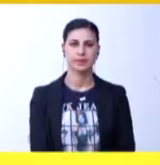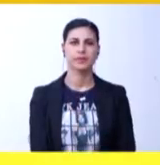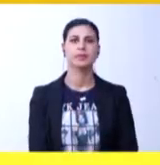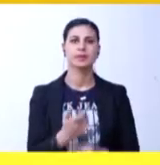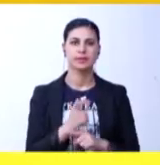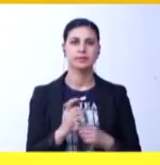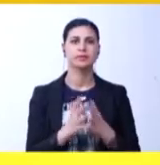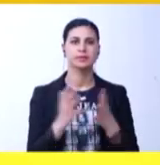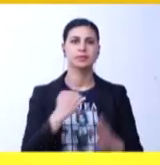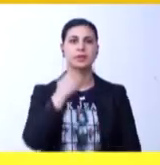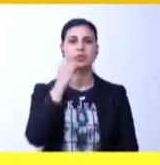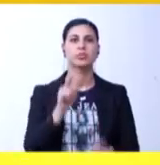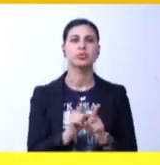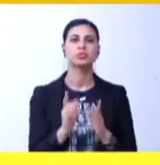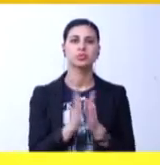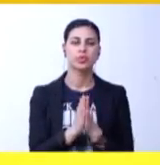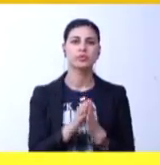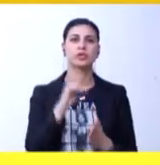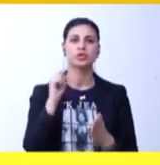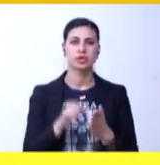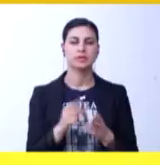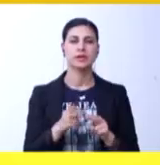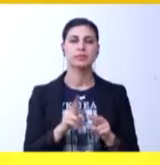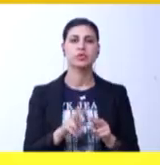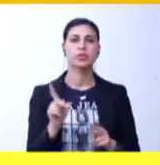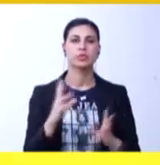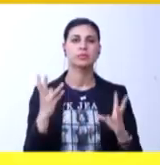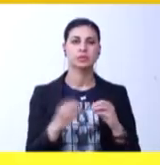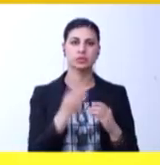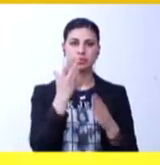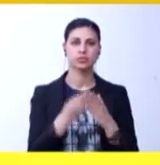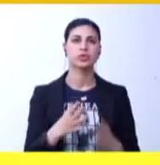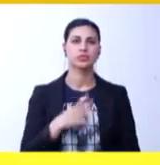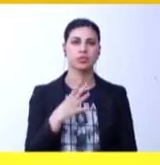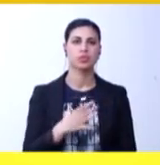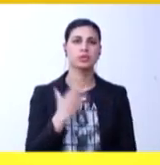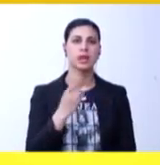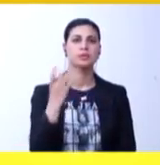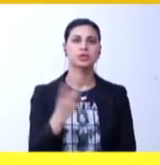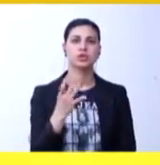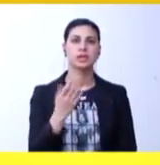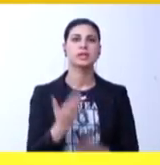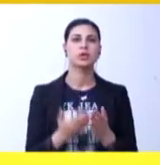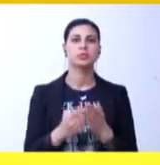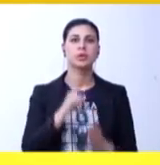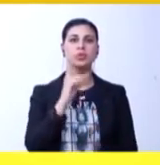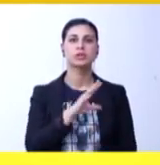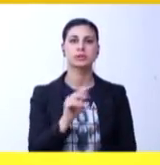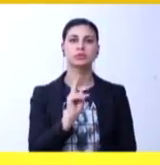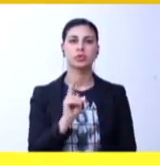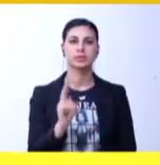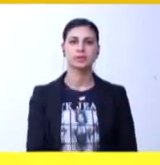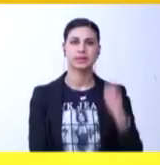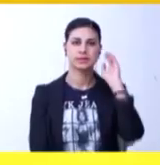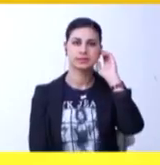გმადლობთ თხოვნისთვისაც, შეკითხვისთვისაც, იმიტომ რომ სხვათაშორის ჩვენ გვქონდა რამდენჯერმე რეკომენდაცია მოზარდებზე, რომლებსაც